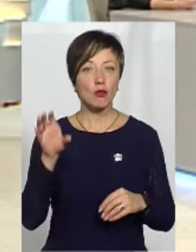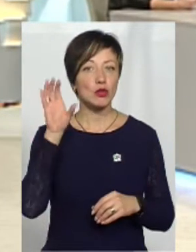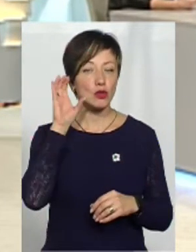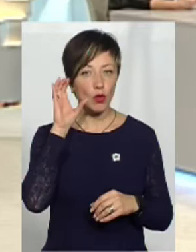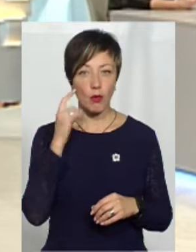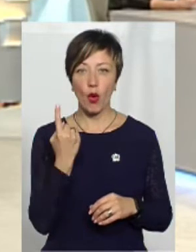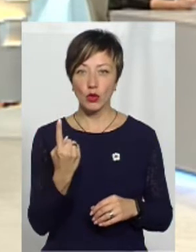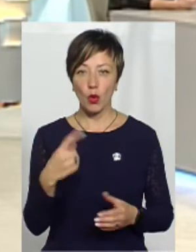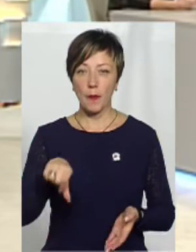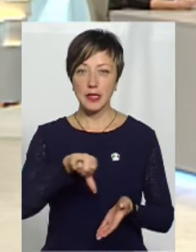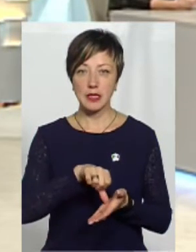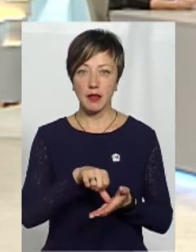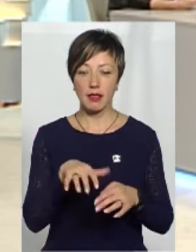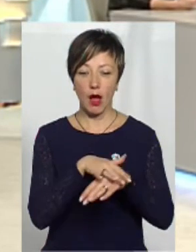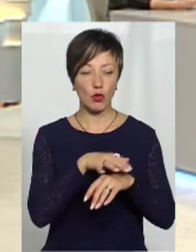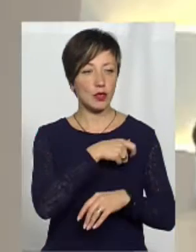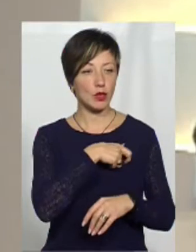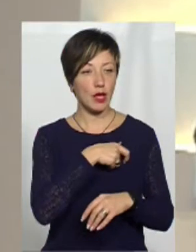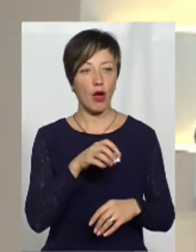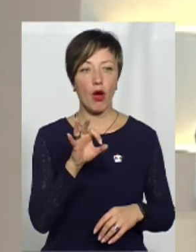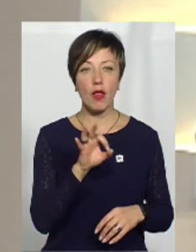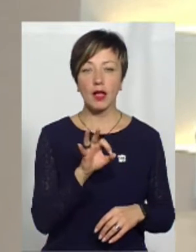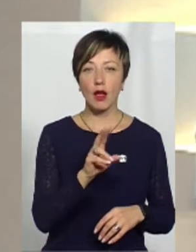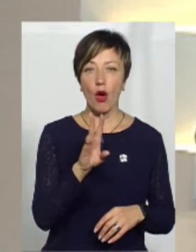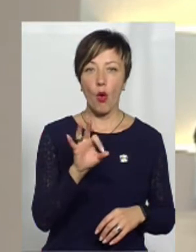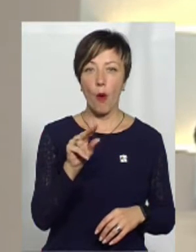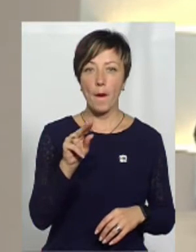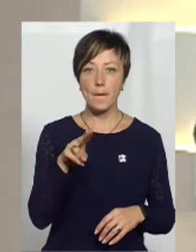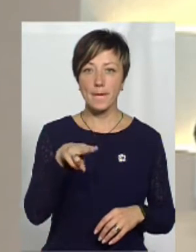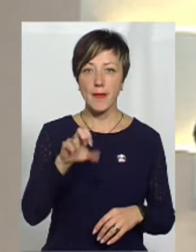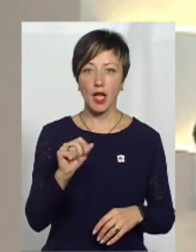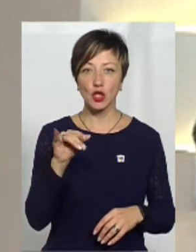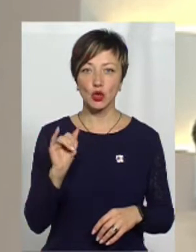послухаємо одну народну депутатку. Це Олена Копанчук,